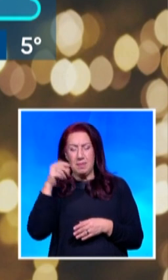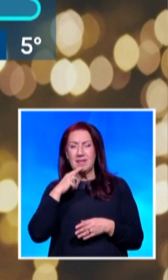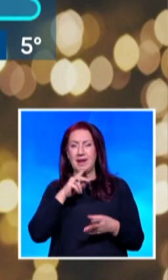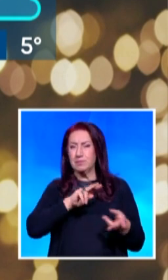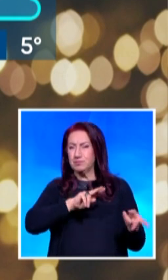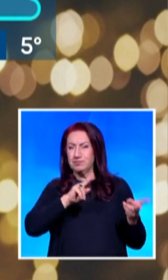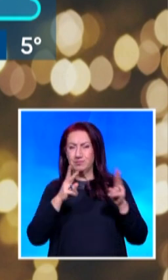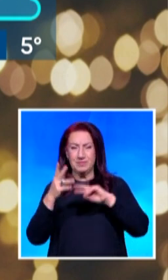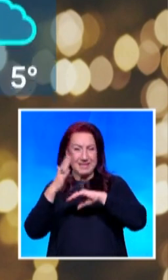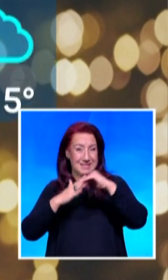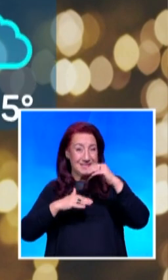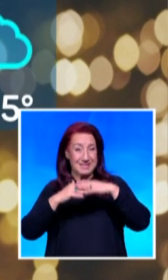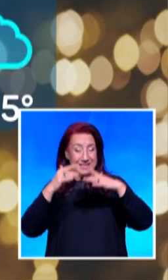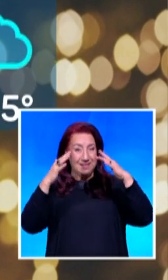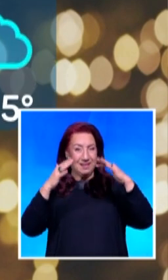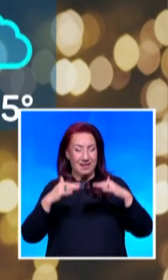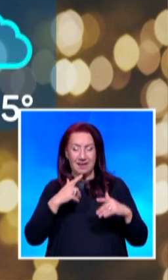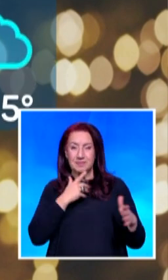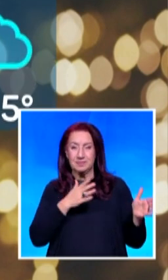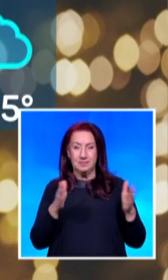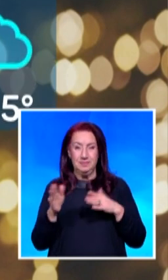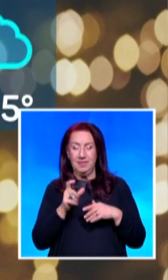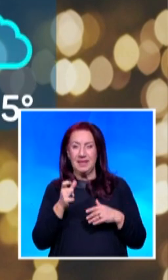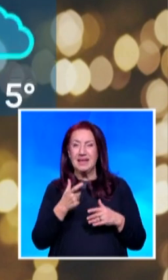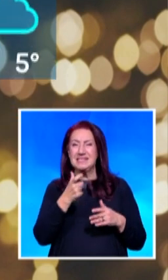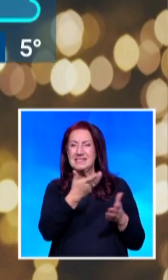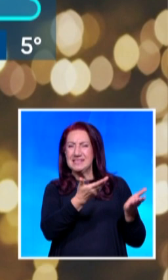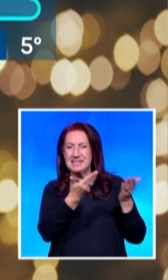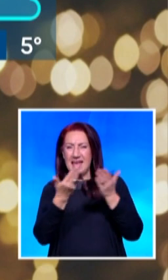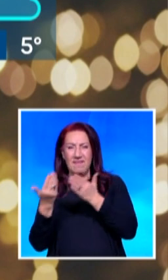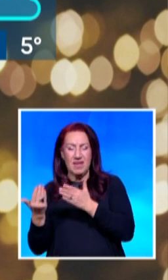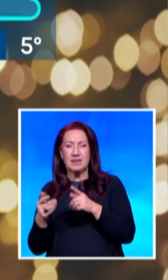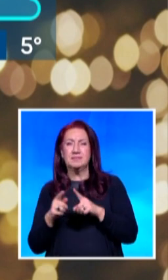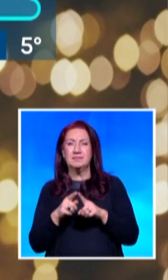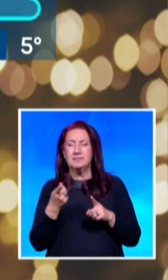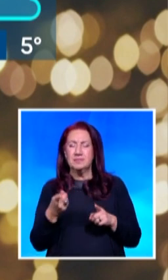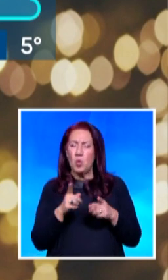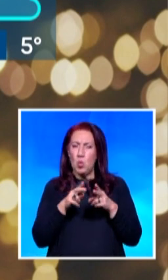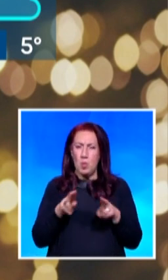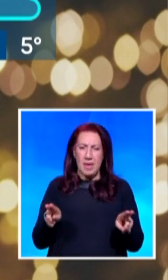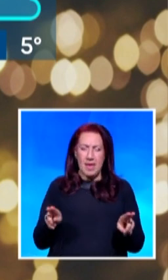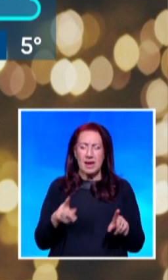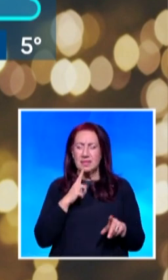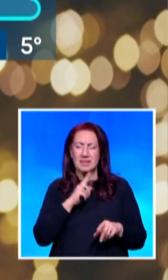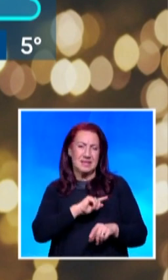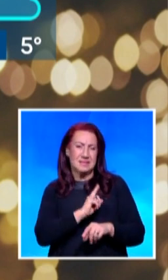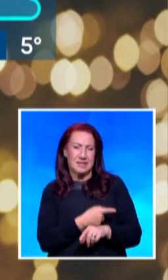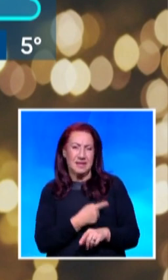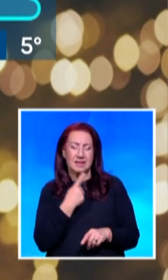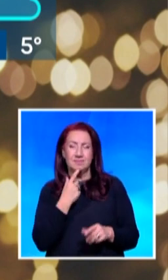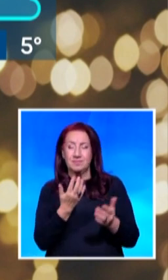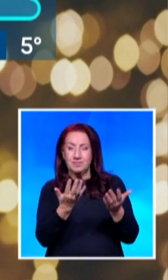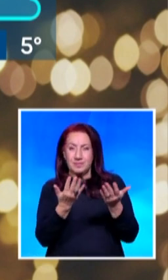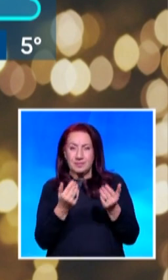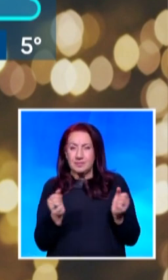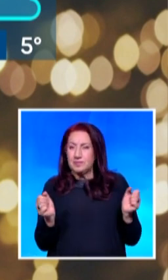сняг. Вятърът ще се ориентира от север, северо-исток, ще бъде умерен в източните райони и силен, и с него ще нахлува студен въздух